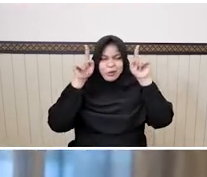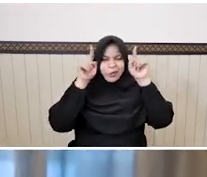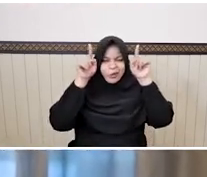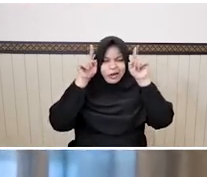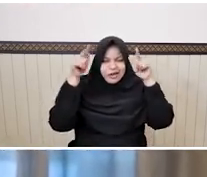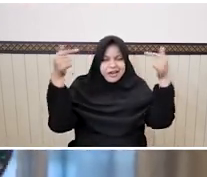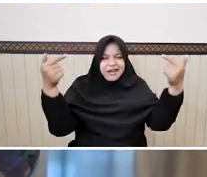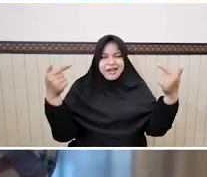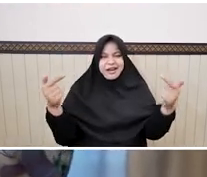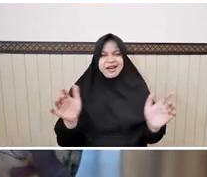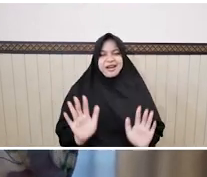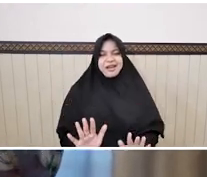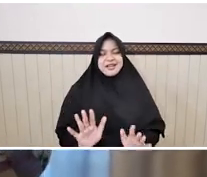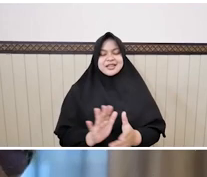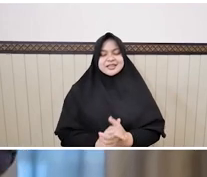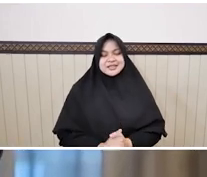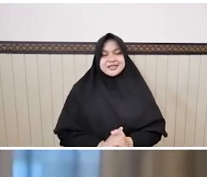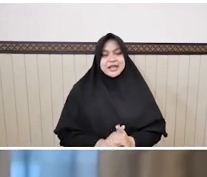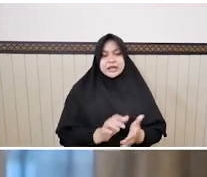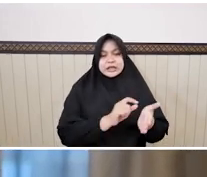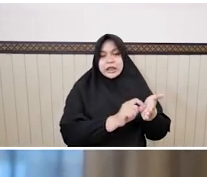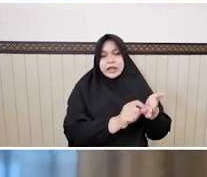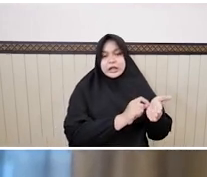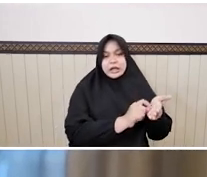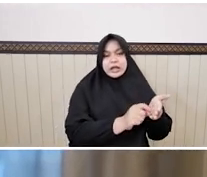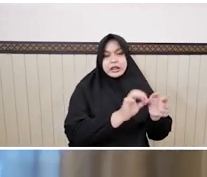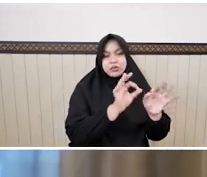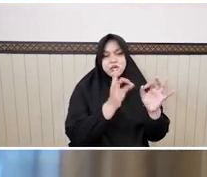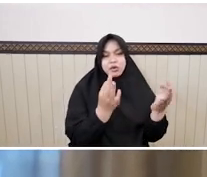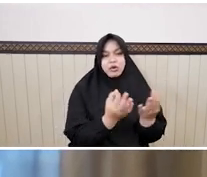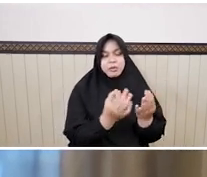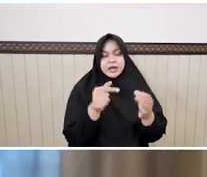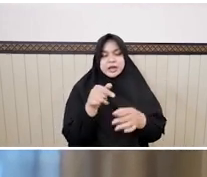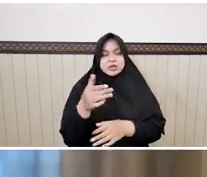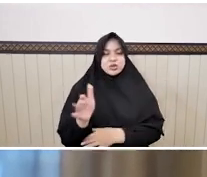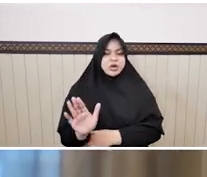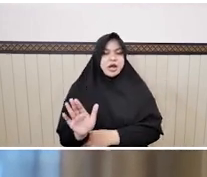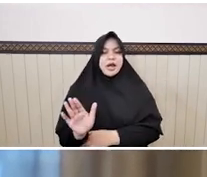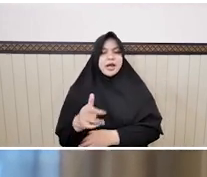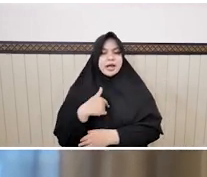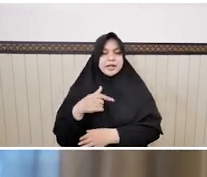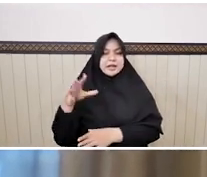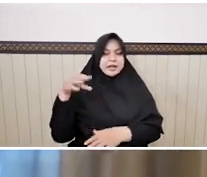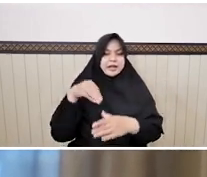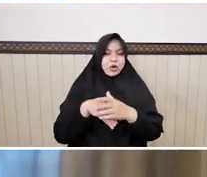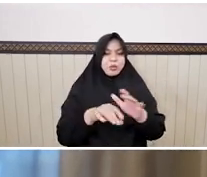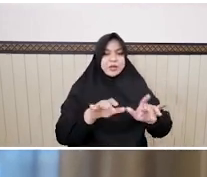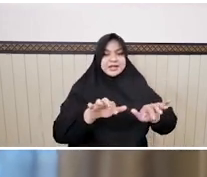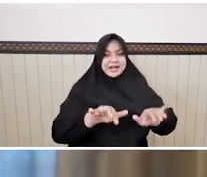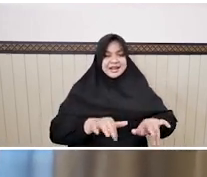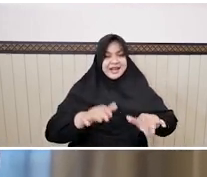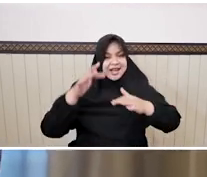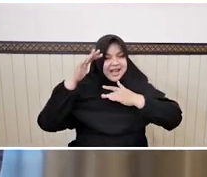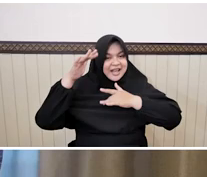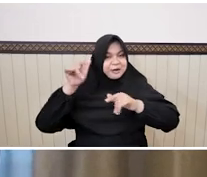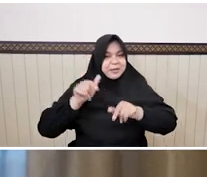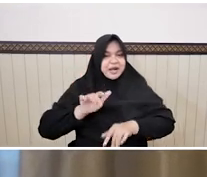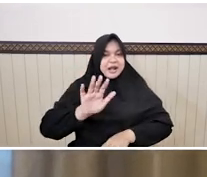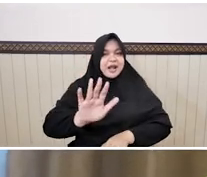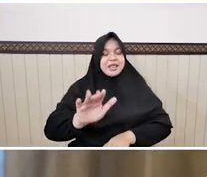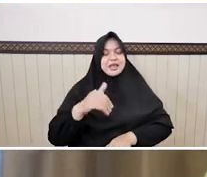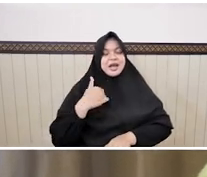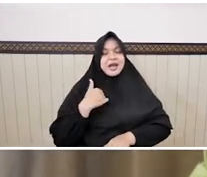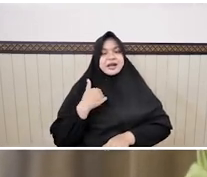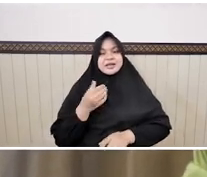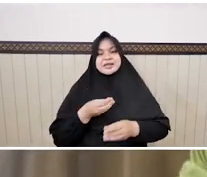tapi catatan-catatan dalam forum ini sudah di toko mentashihkan harapannya tentu nanti